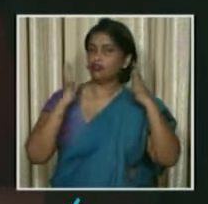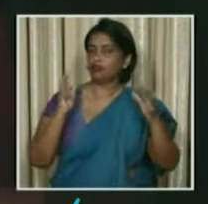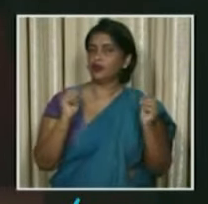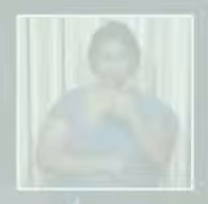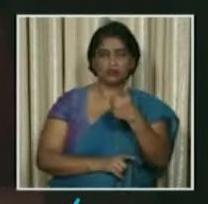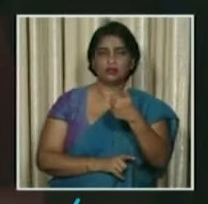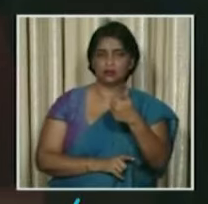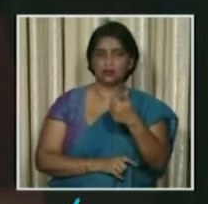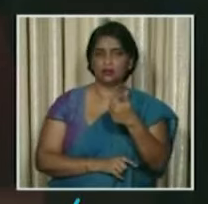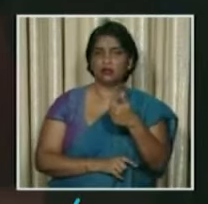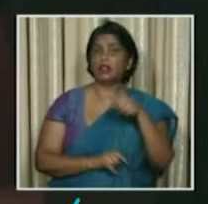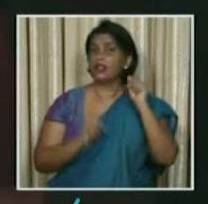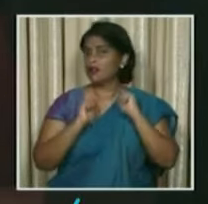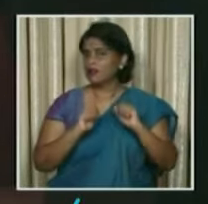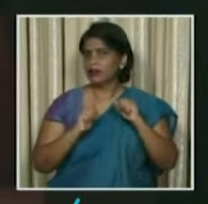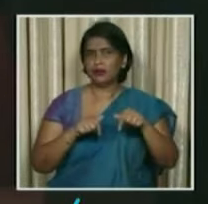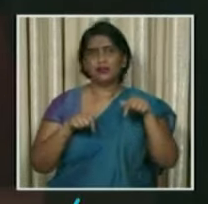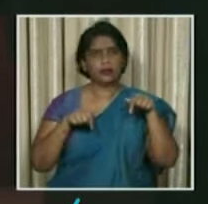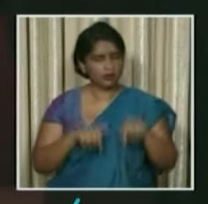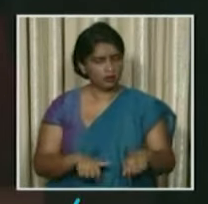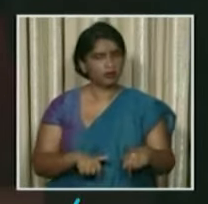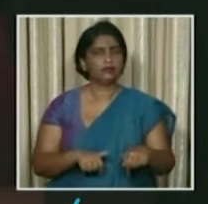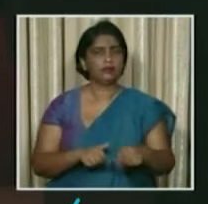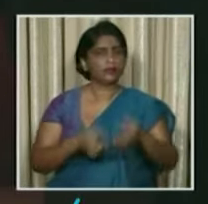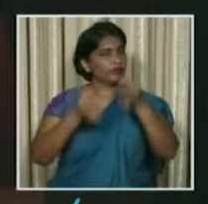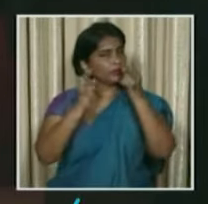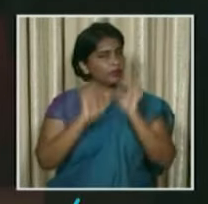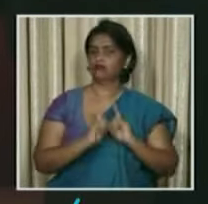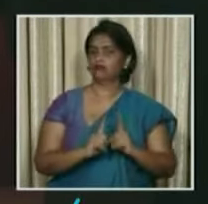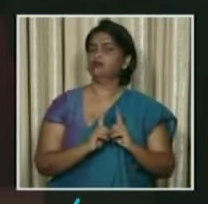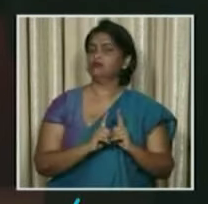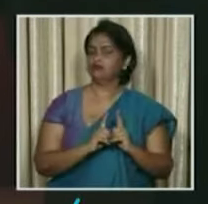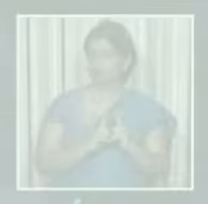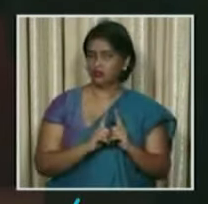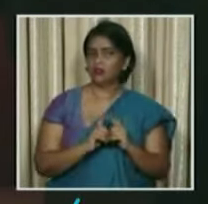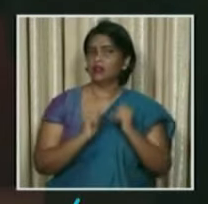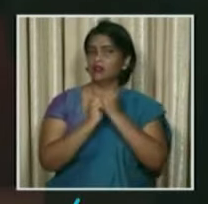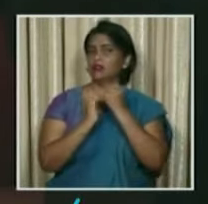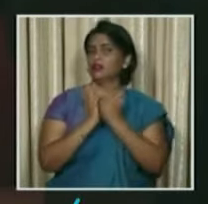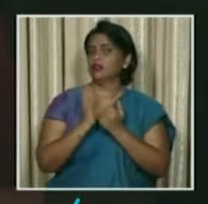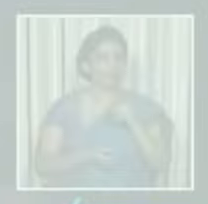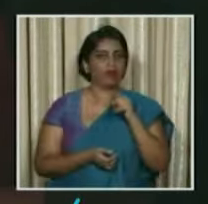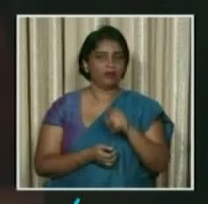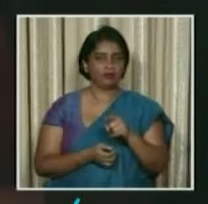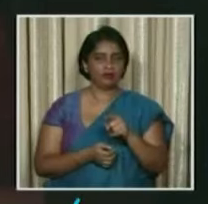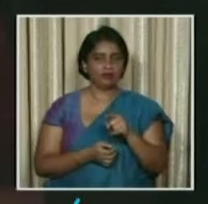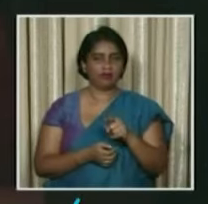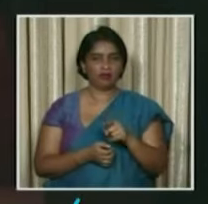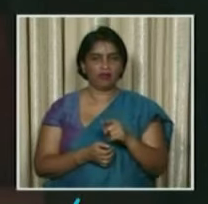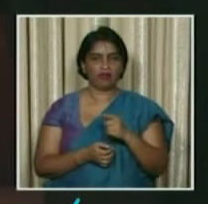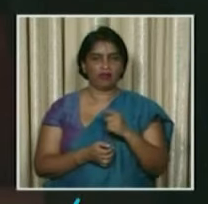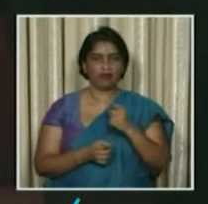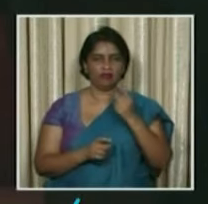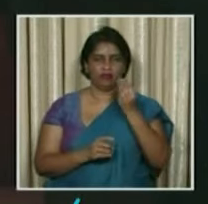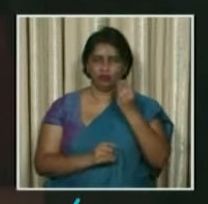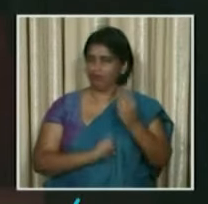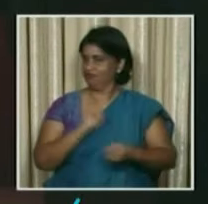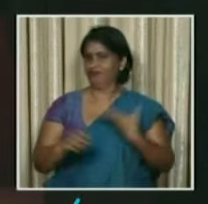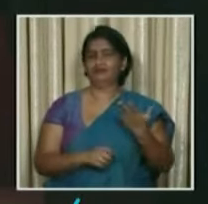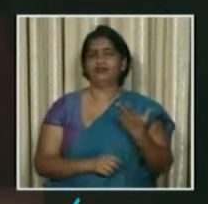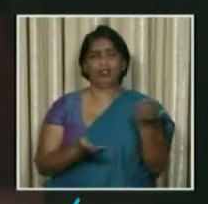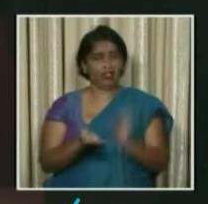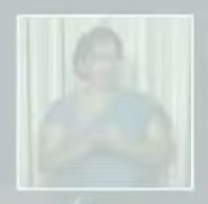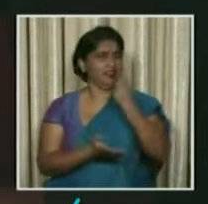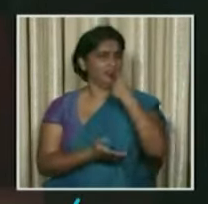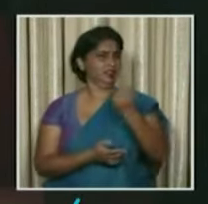කාර්යභාරයක් ඉෂ්ට කරා. ඇයි ඒ අය වෙනුවෙන් නිශ්චිත ස්ථාවර වැඩපිළිවෙලක් ක්‍රියාත්මක කරන්නේ නැත්තේ? ඉදි හැටි පොඩ තරහක් වෙනවා. මොකද දිගින්